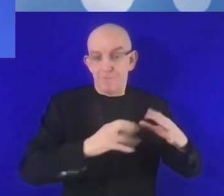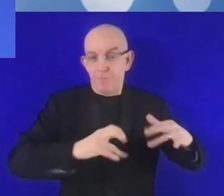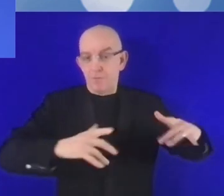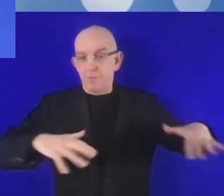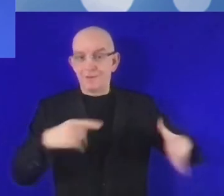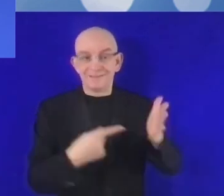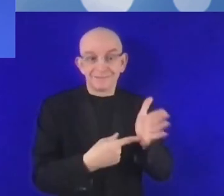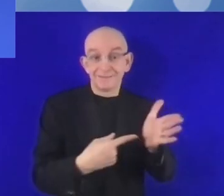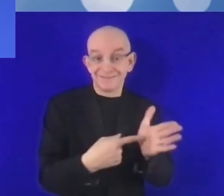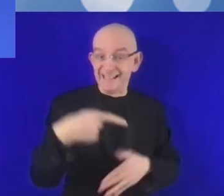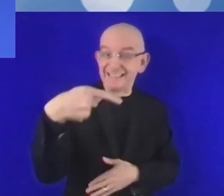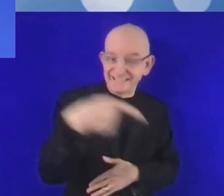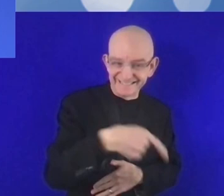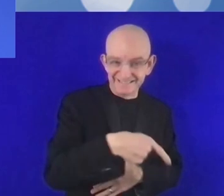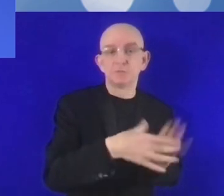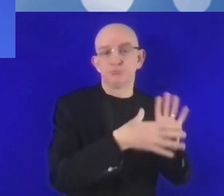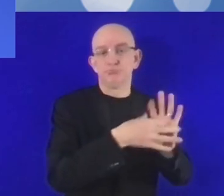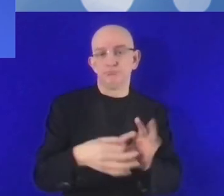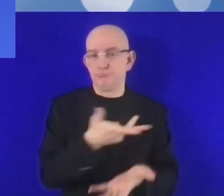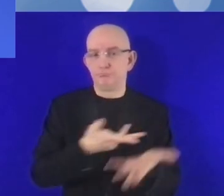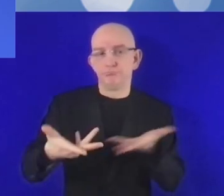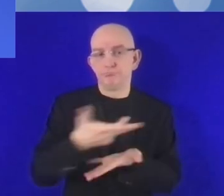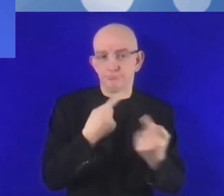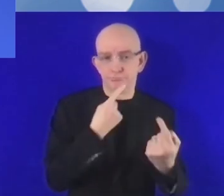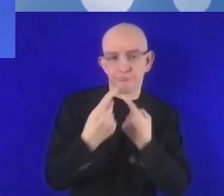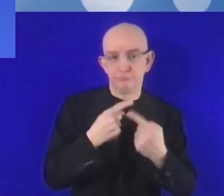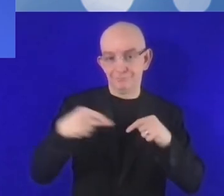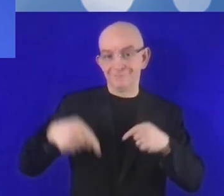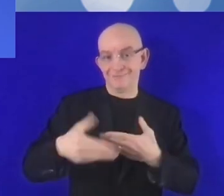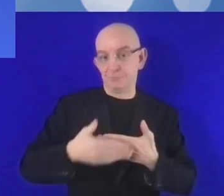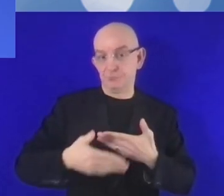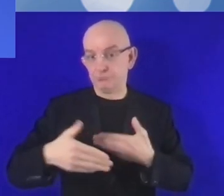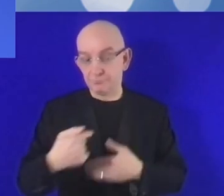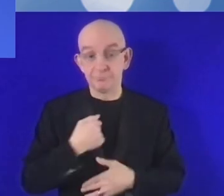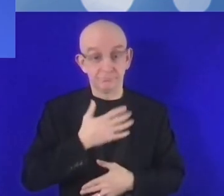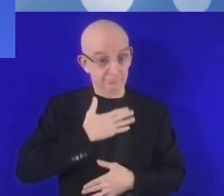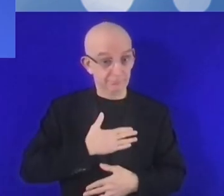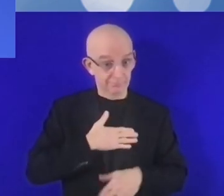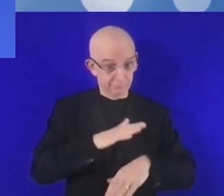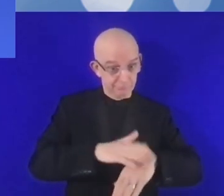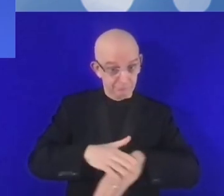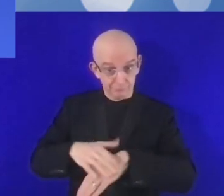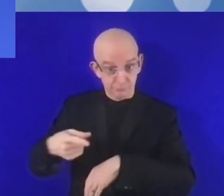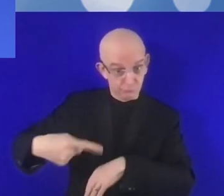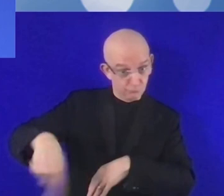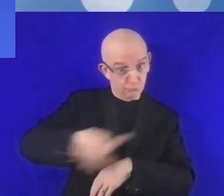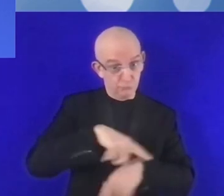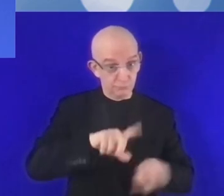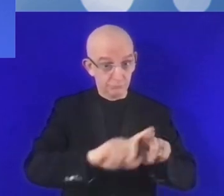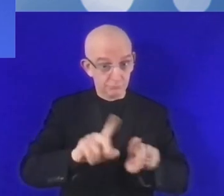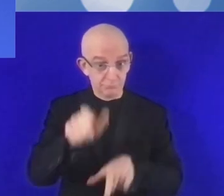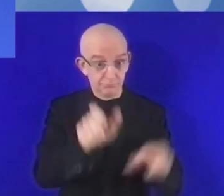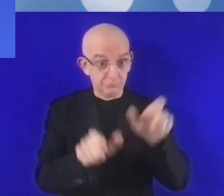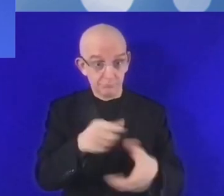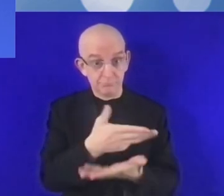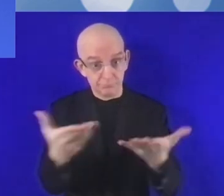очередных дней. И я приглашаю вас принимать активное участие, комментировать, быть активными во время